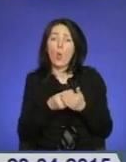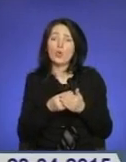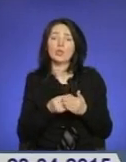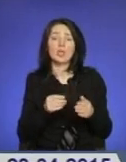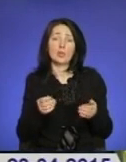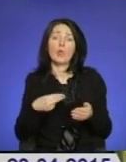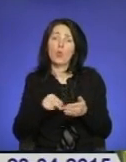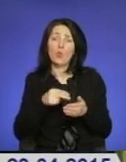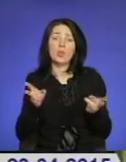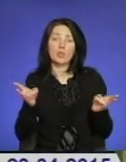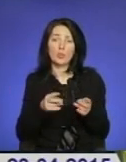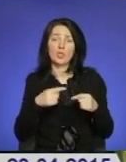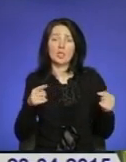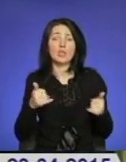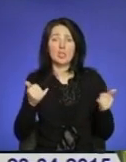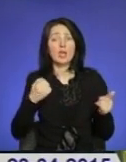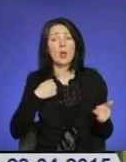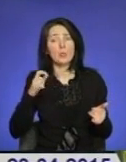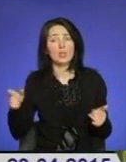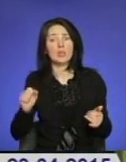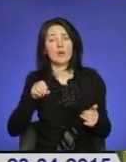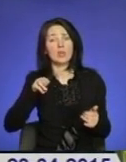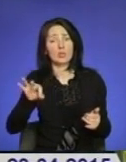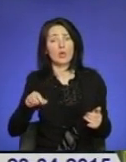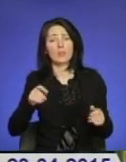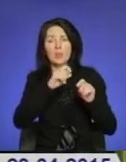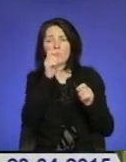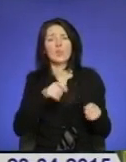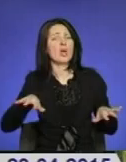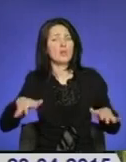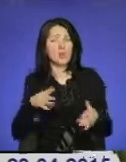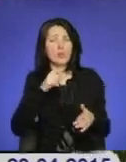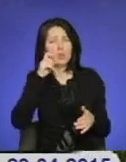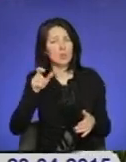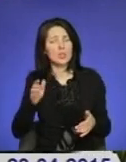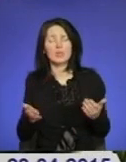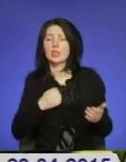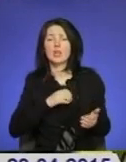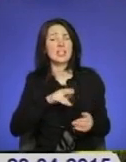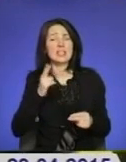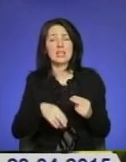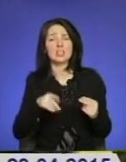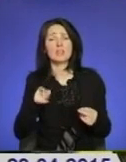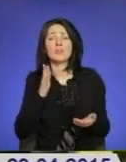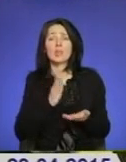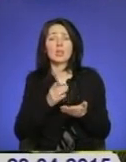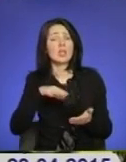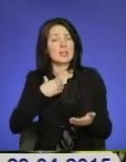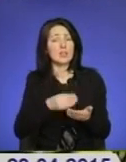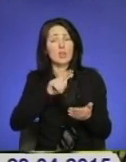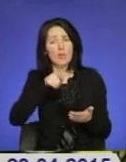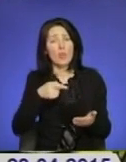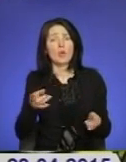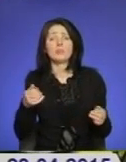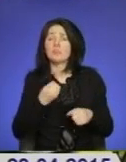АТО. Війна втомила українців, але, на жаль, не закінчилася. Вона виставила свої вимоги і змусила по-різному